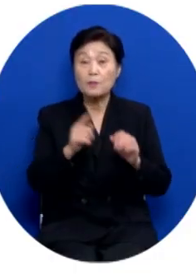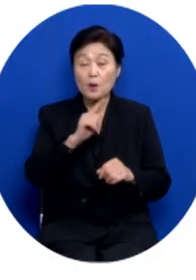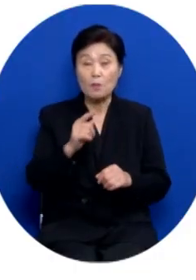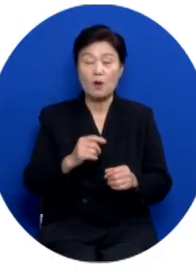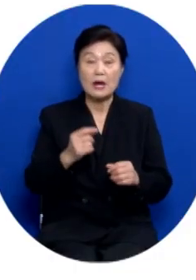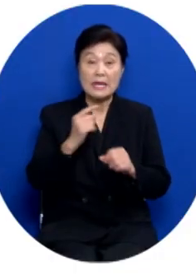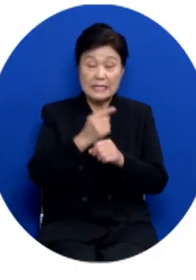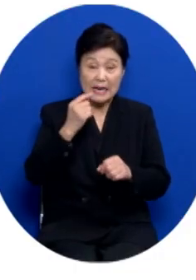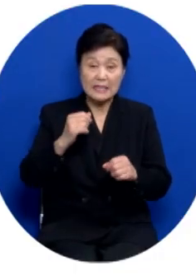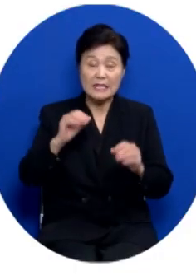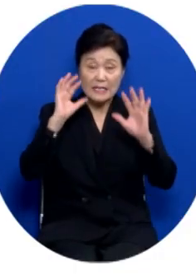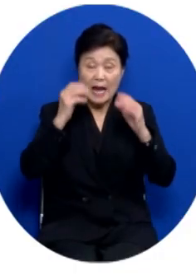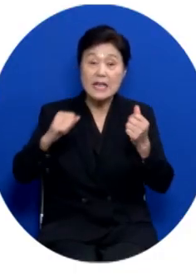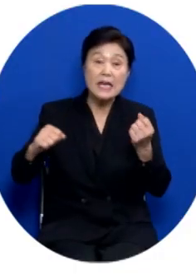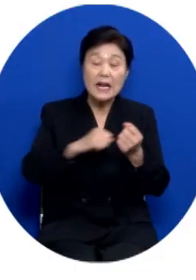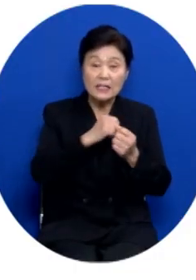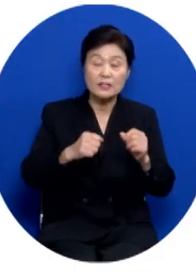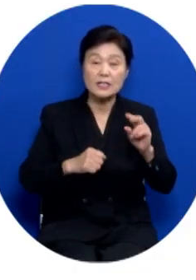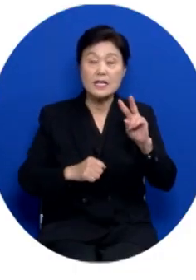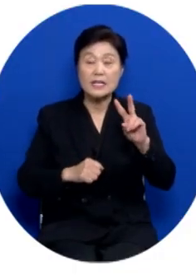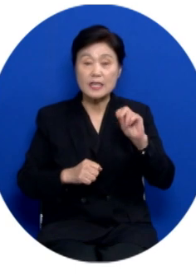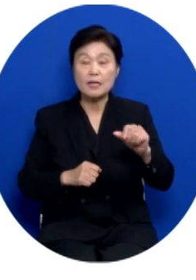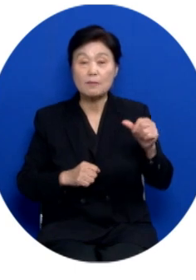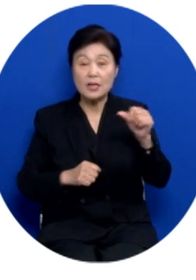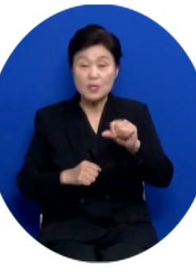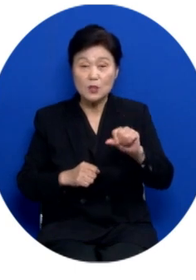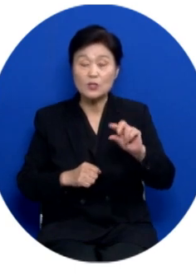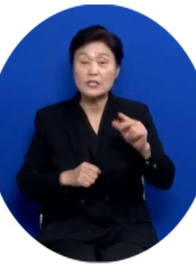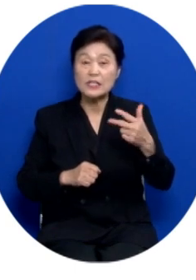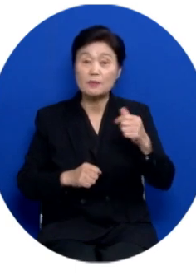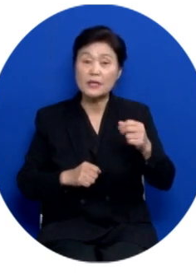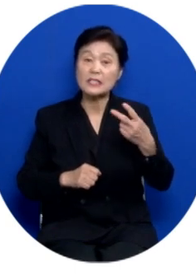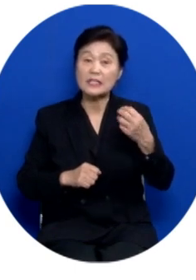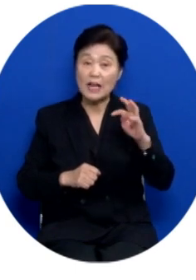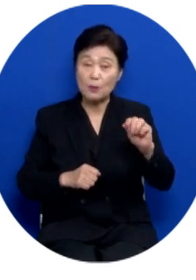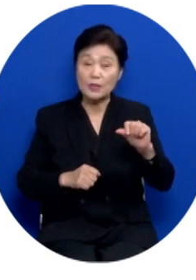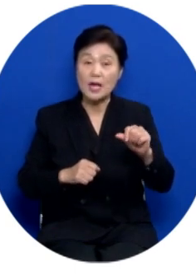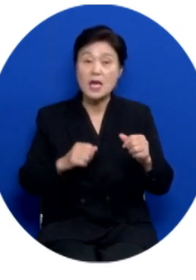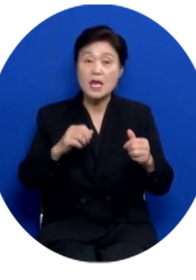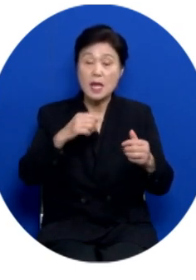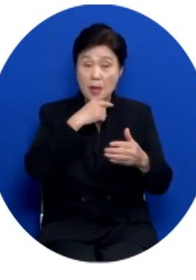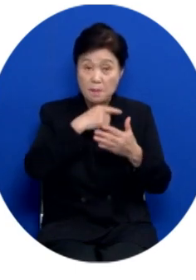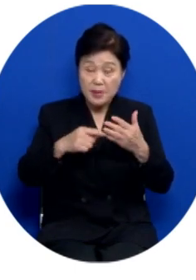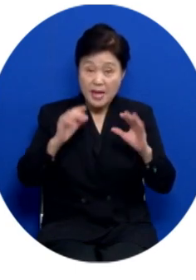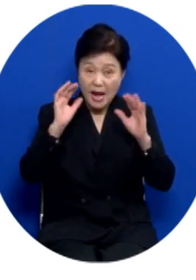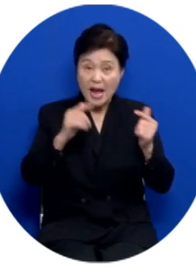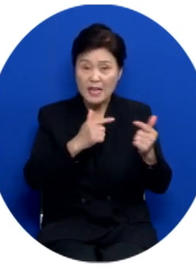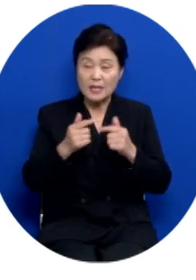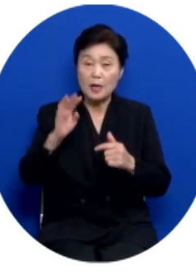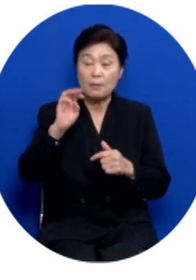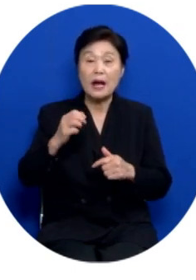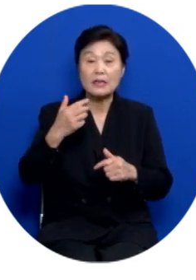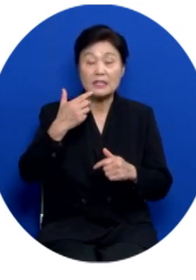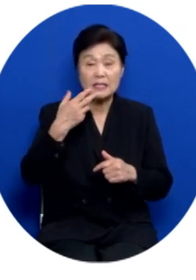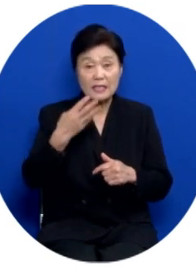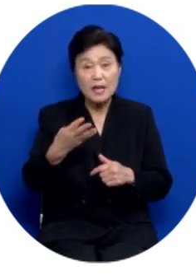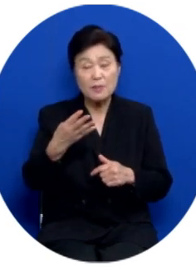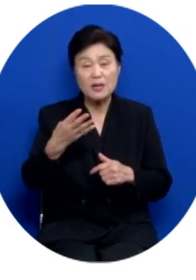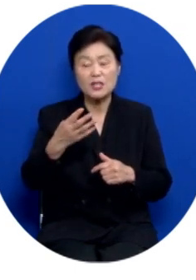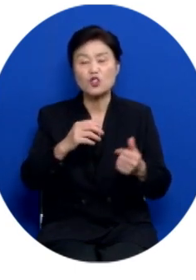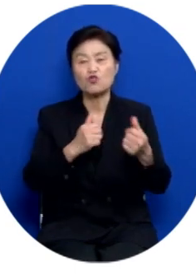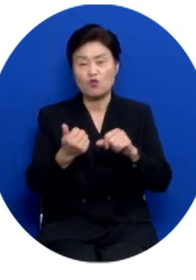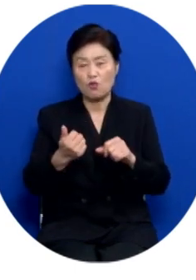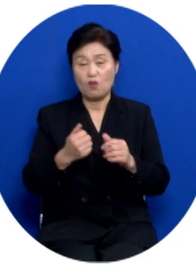발생한 아동학대는 2만 5,739건으로 집계됐으며 피해 아동 가운데 44명이 숨진 것으로